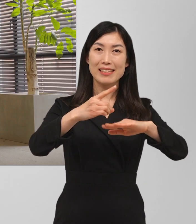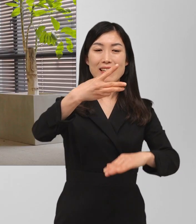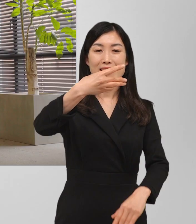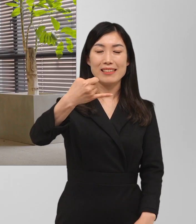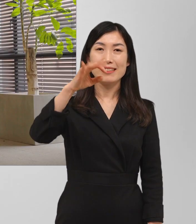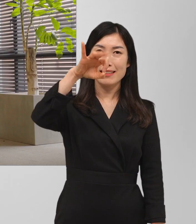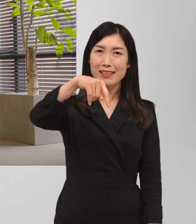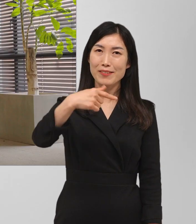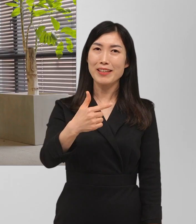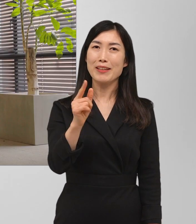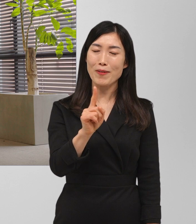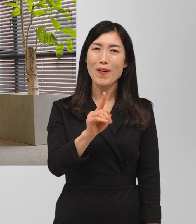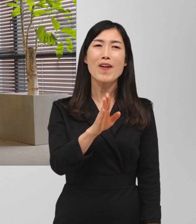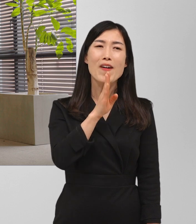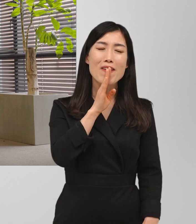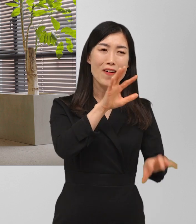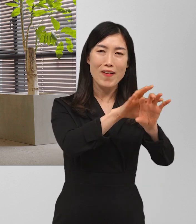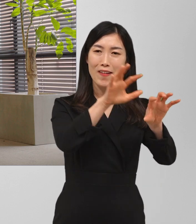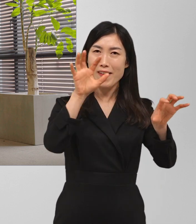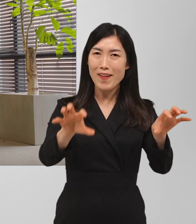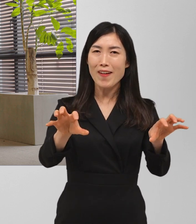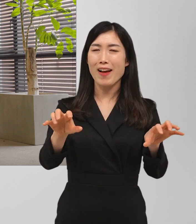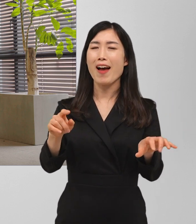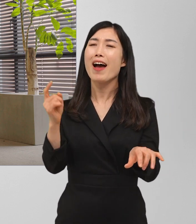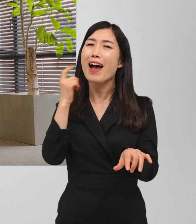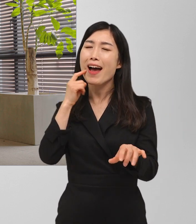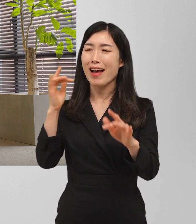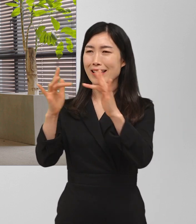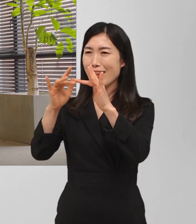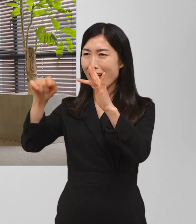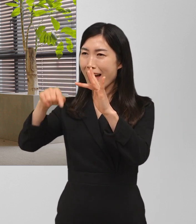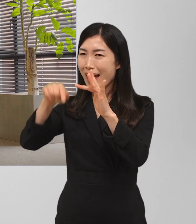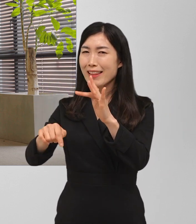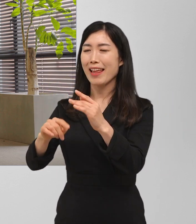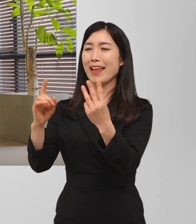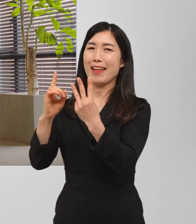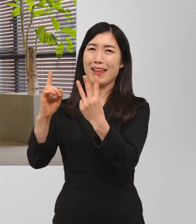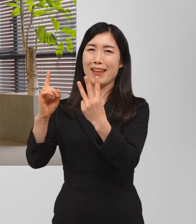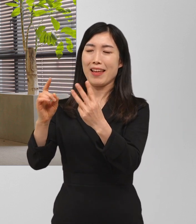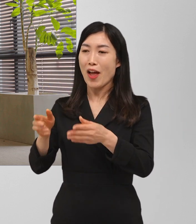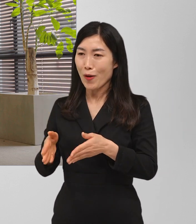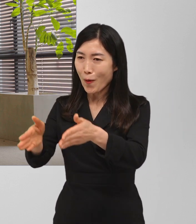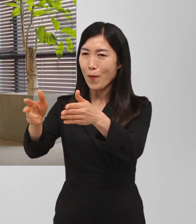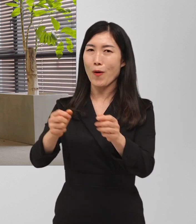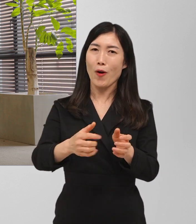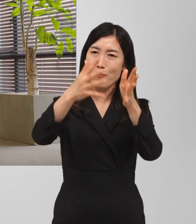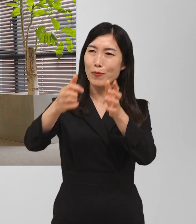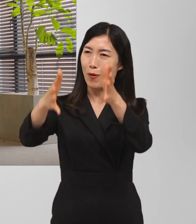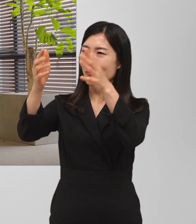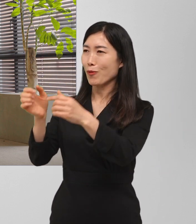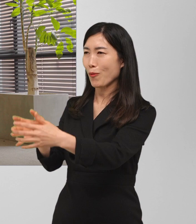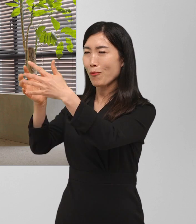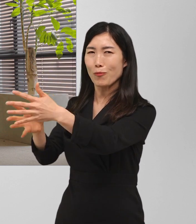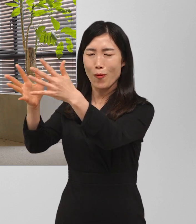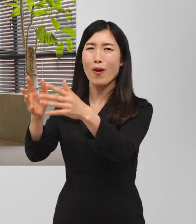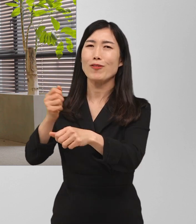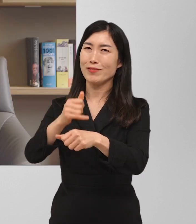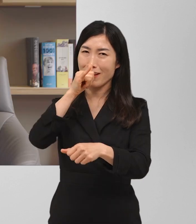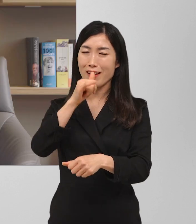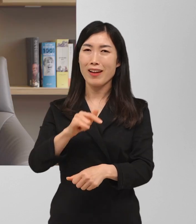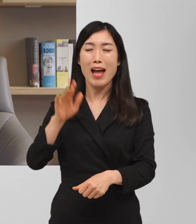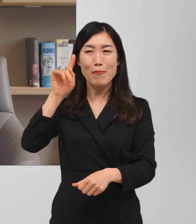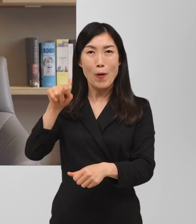디지털 트윈이란 실제 세상의 특징을 똑같이 가상세계에서 쌍둥이처럼 3차원으로 만들어내는 것을